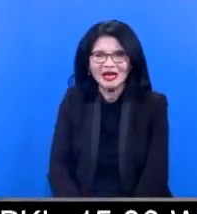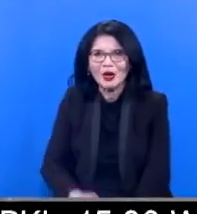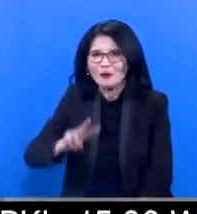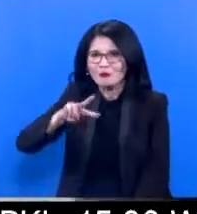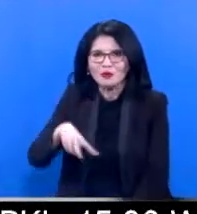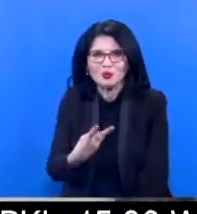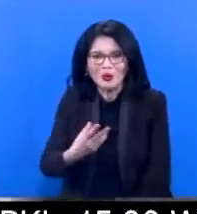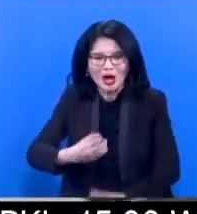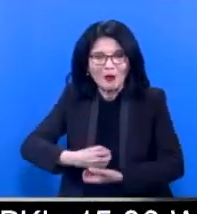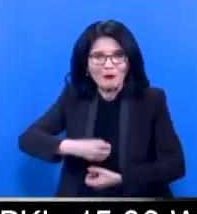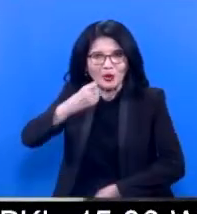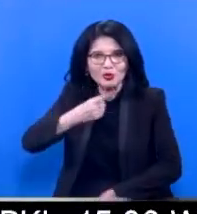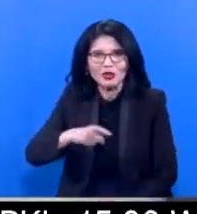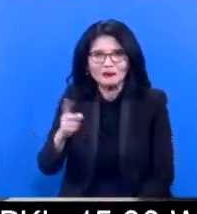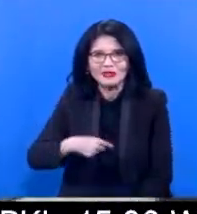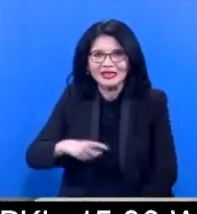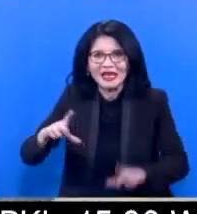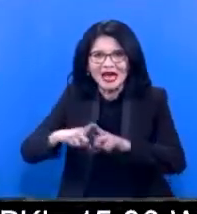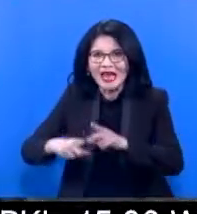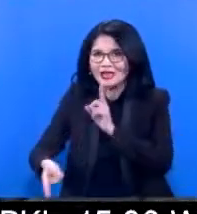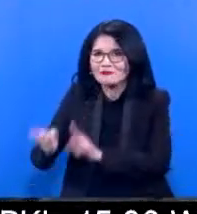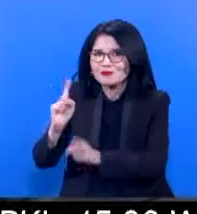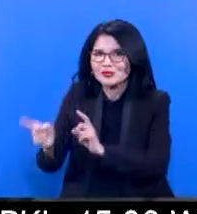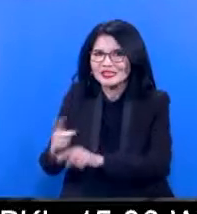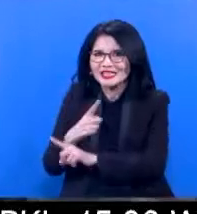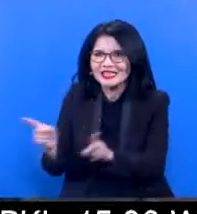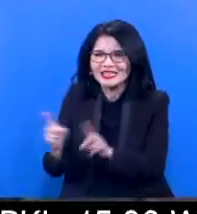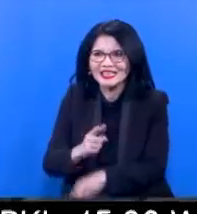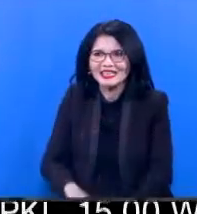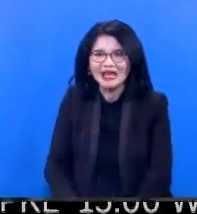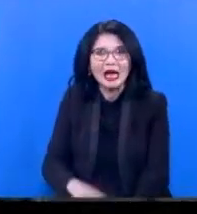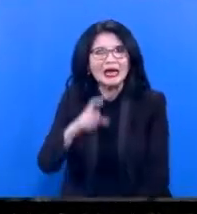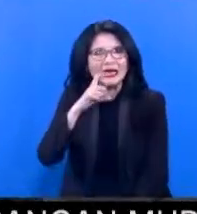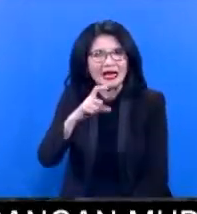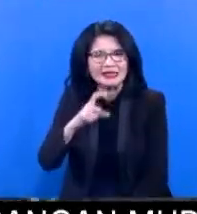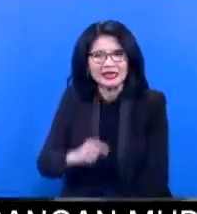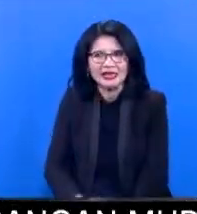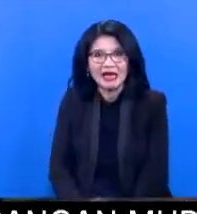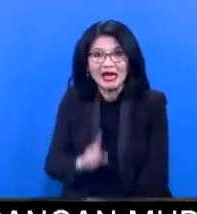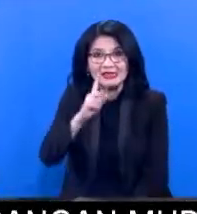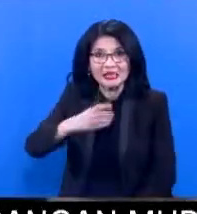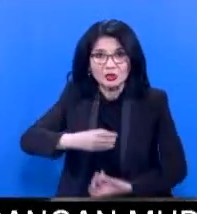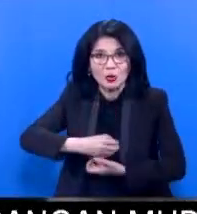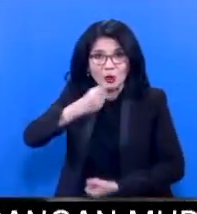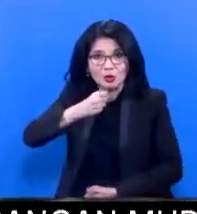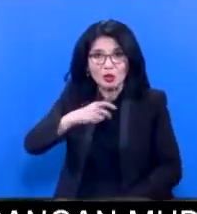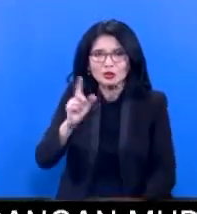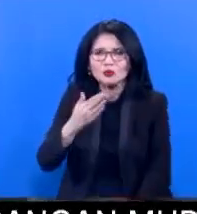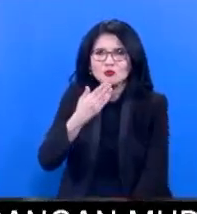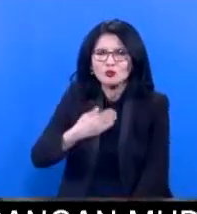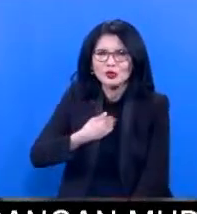dan paralon menjadi alat musik bernada unik. Dengan cara memampatkan, setiap botol memiliki nadanya